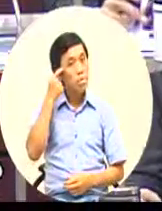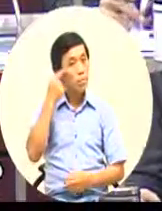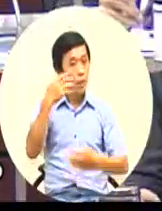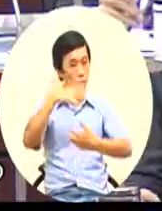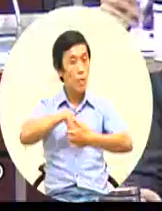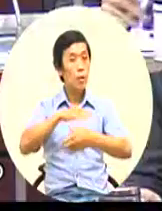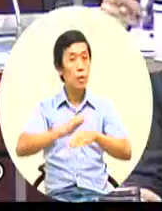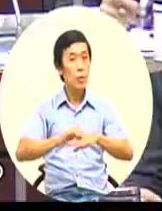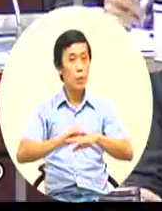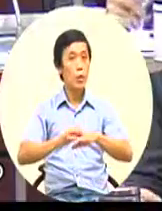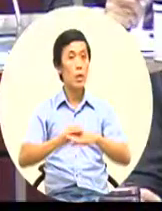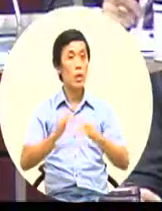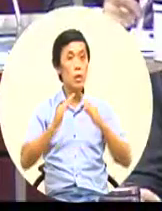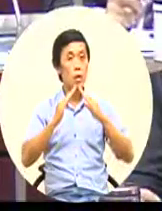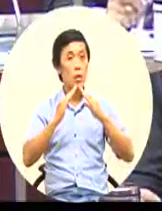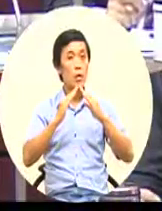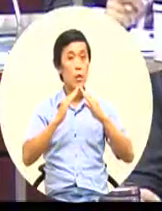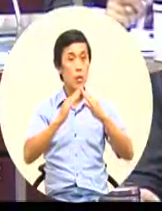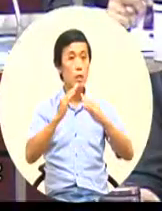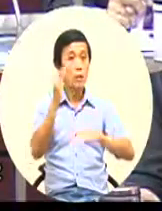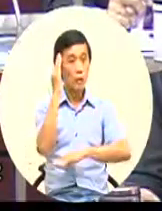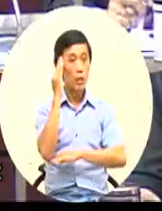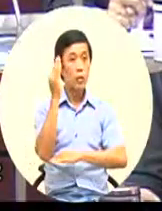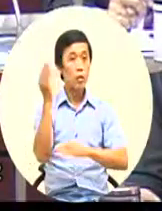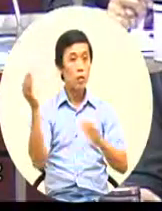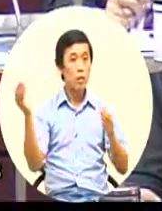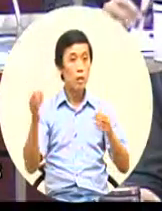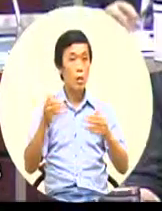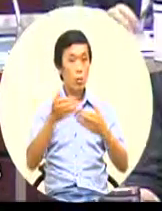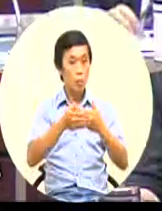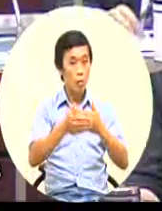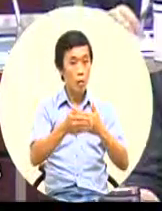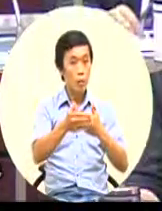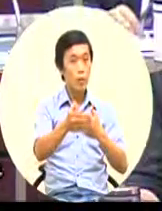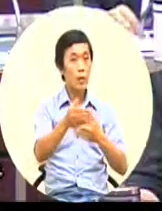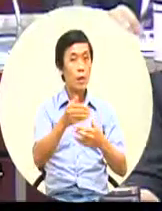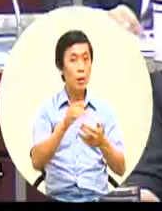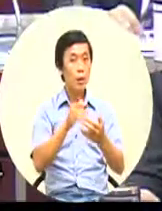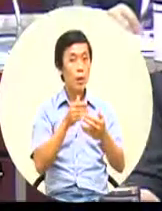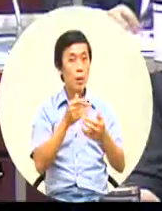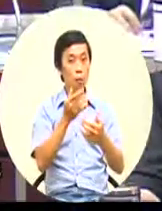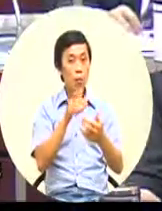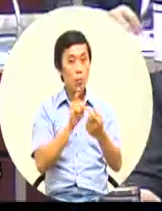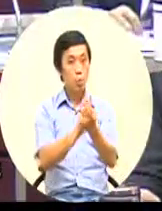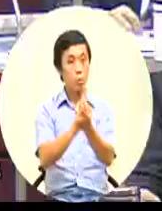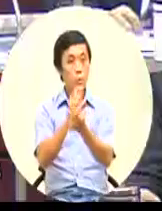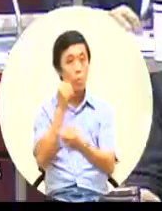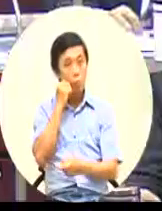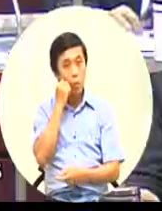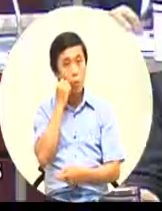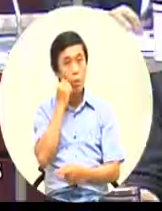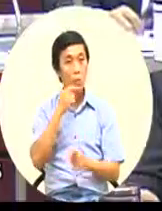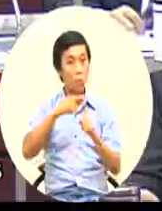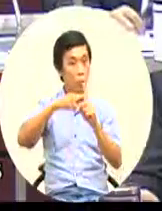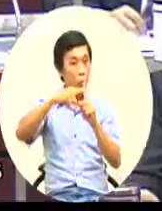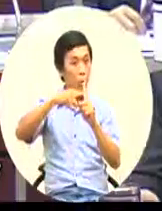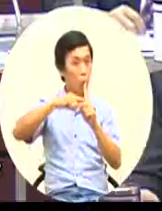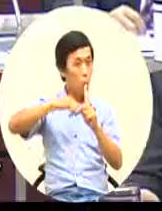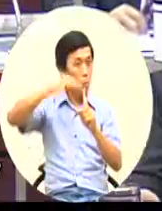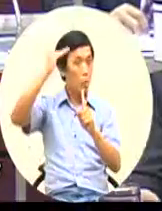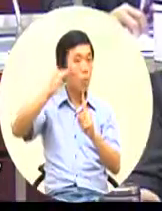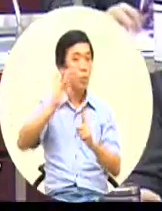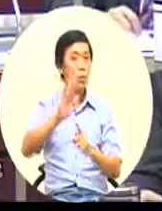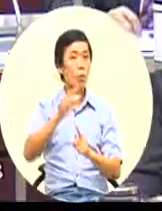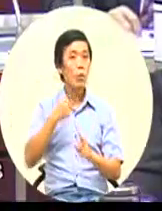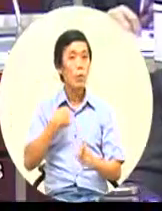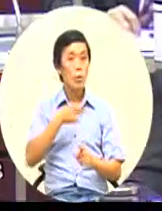市政当然一路走来，难度都很高，但是我觉得我们没有办法让所有